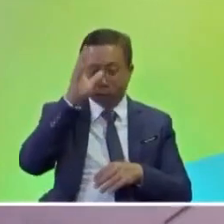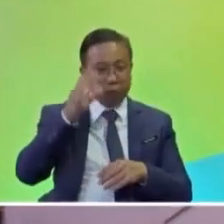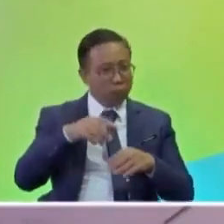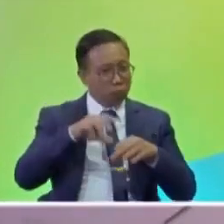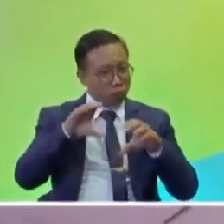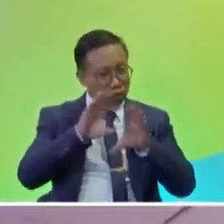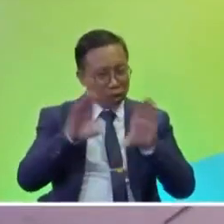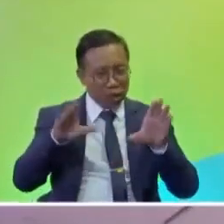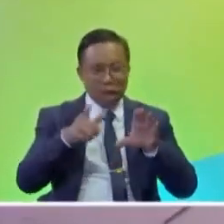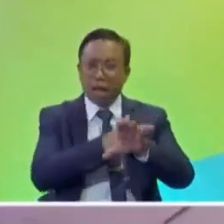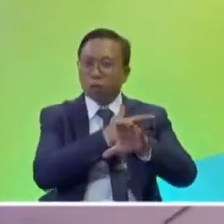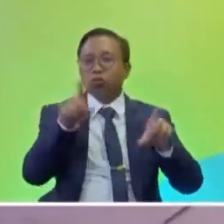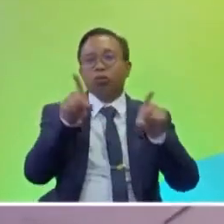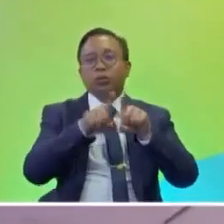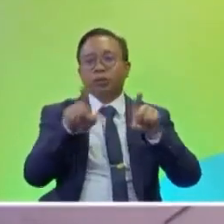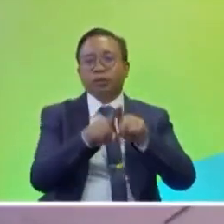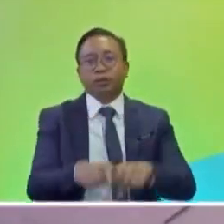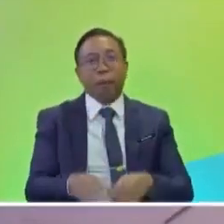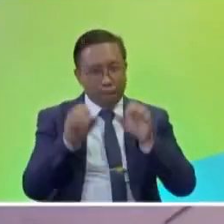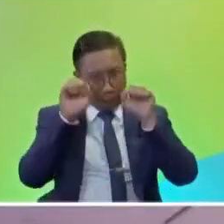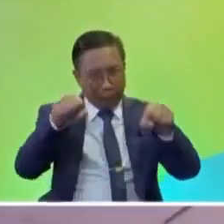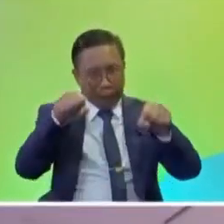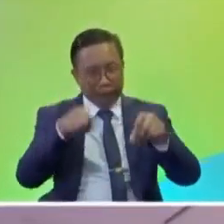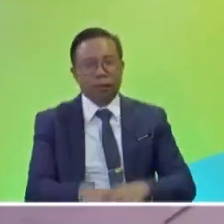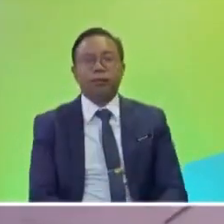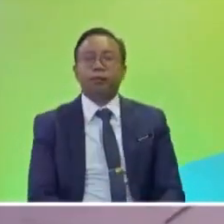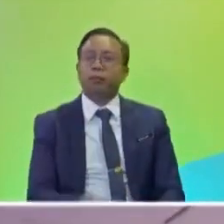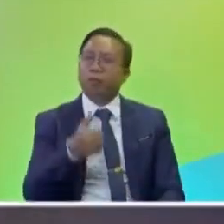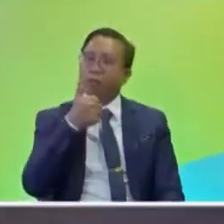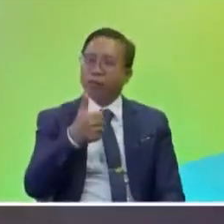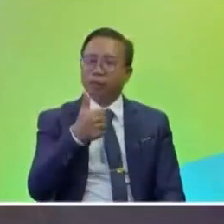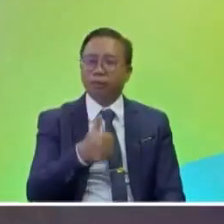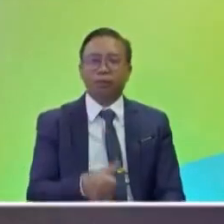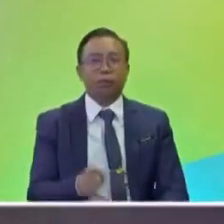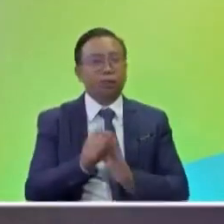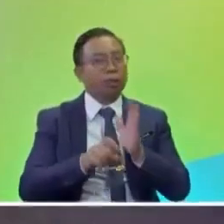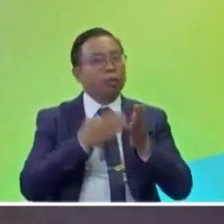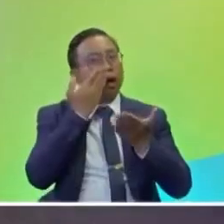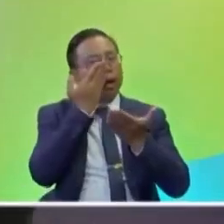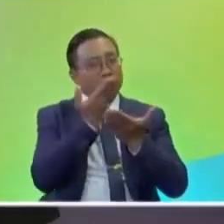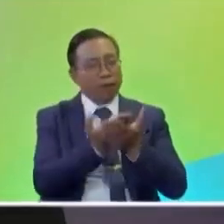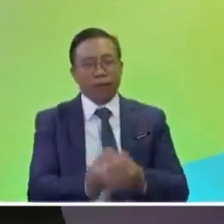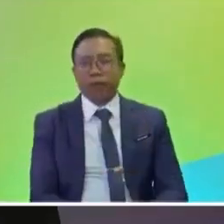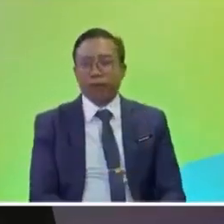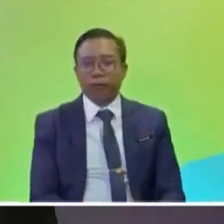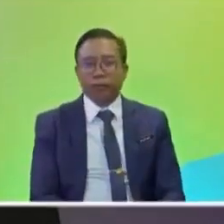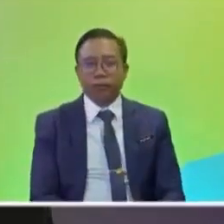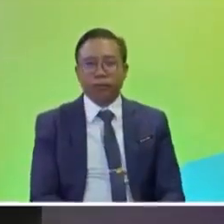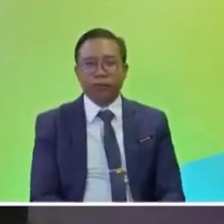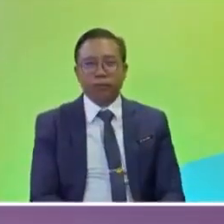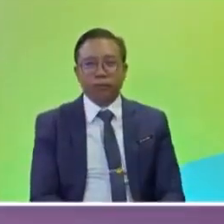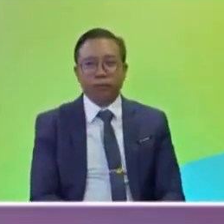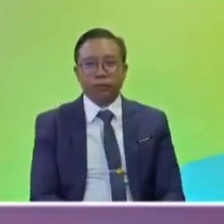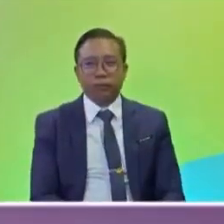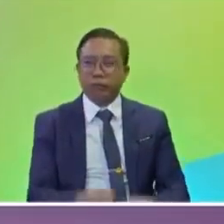ni. Kita buat sama-sama. Boleh? Bagus. Mesti boleh. Terbaik. Terbaiklah, Berlin. Cikgu,